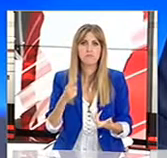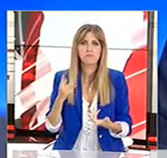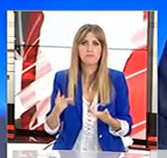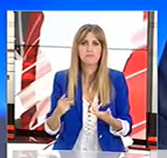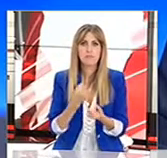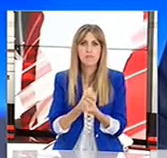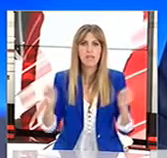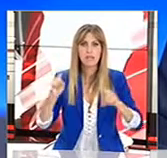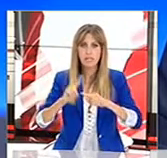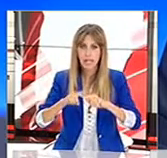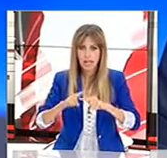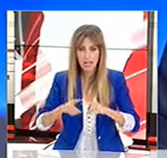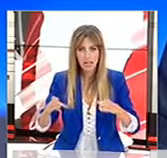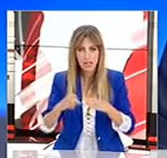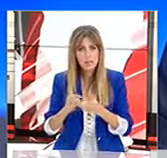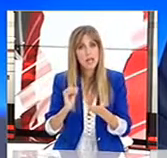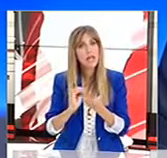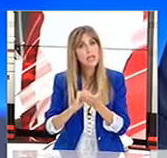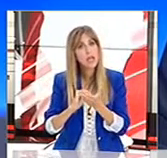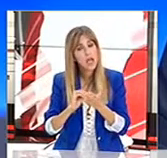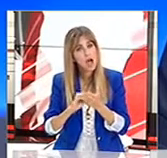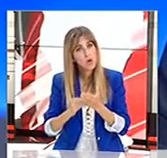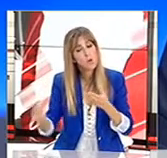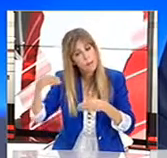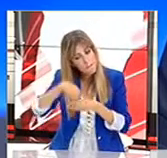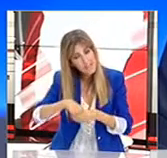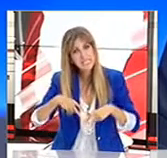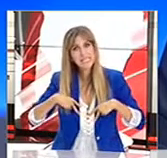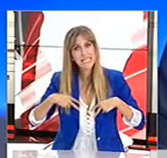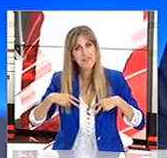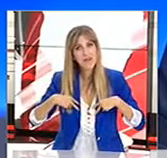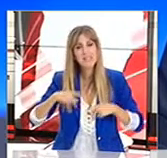δημόσια τη συμπαράστασή μου και τα συλληπιτήριά μου στον υφυπουργό